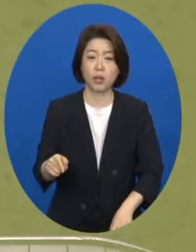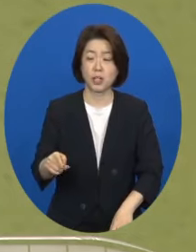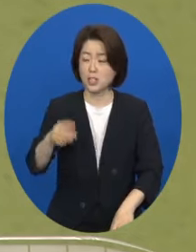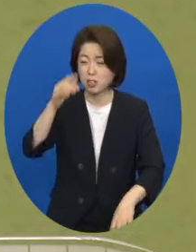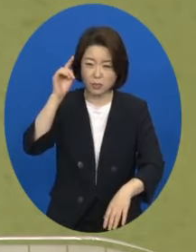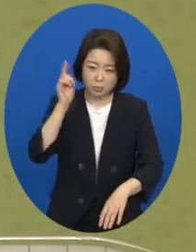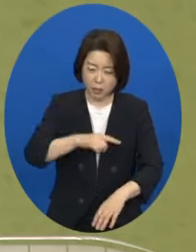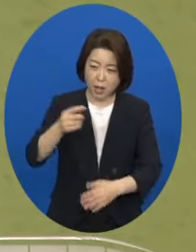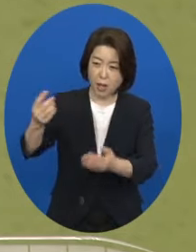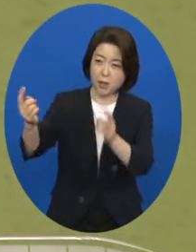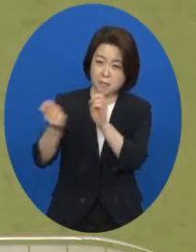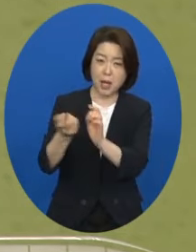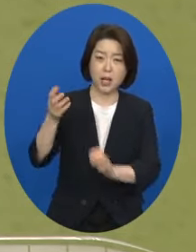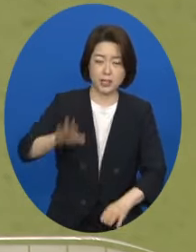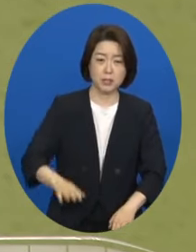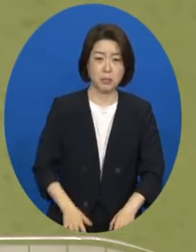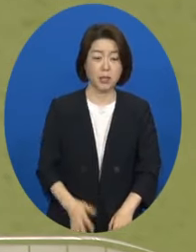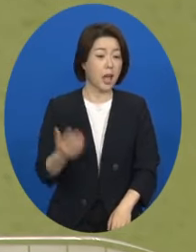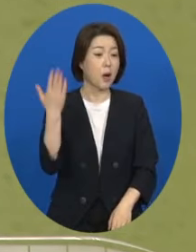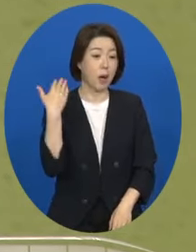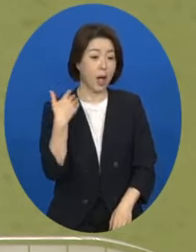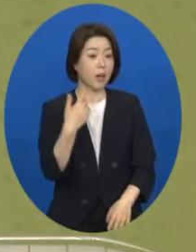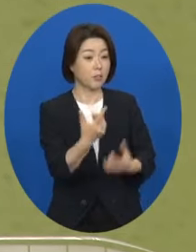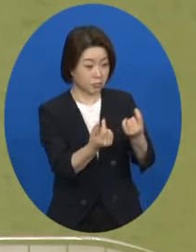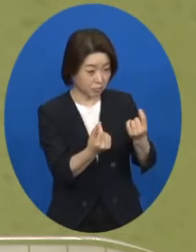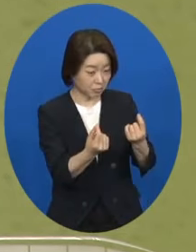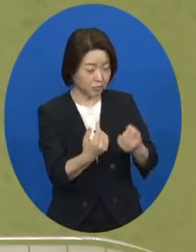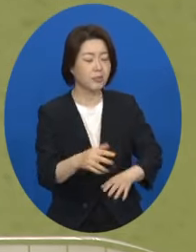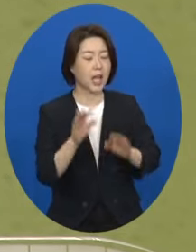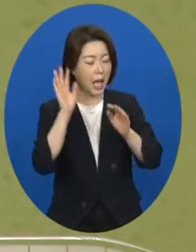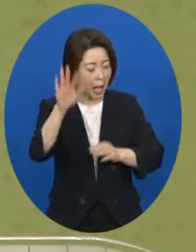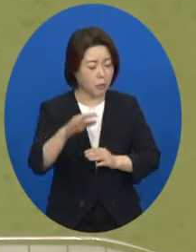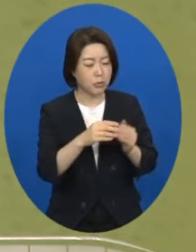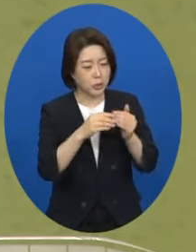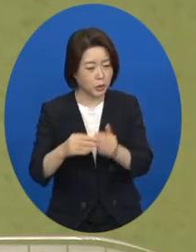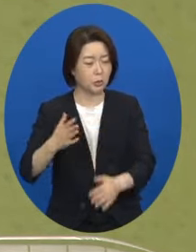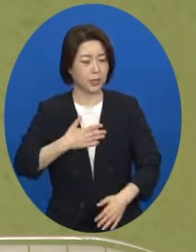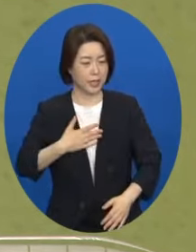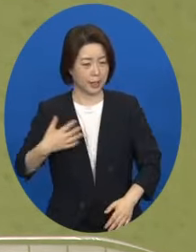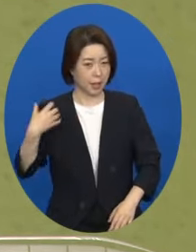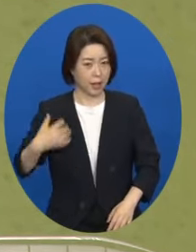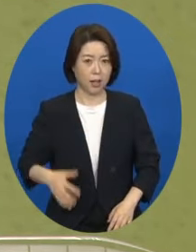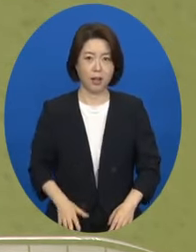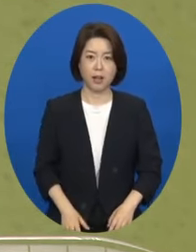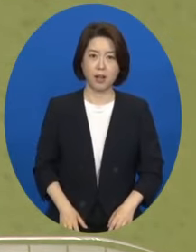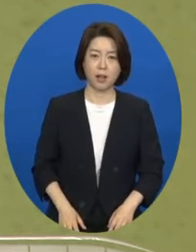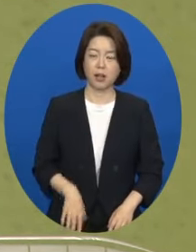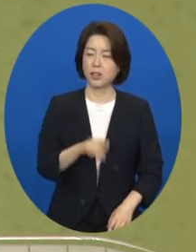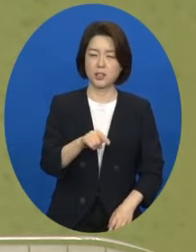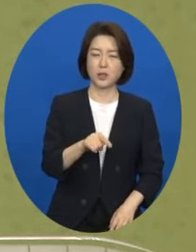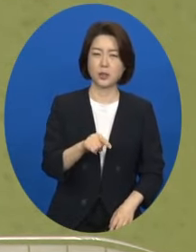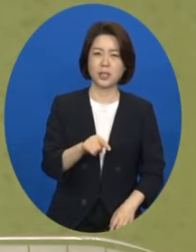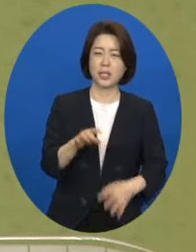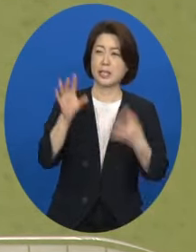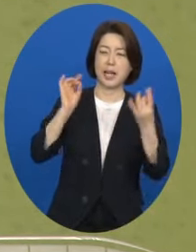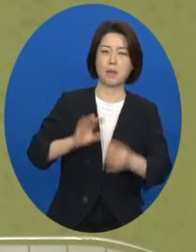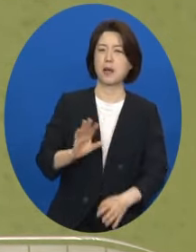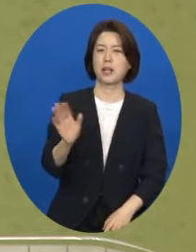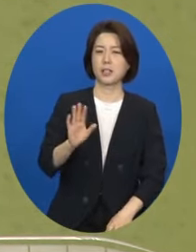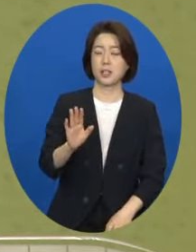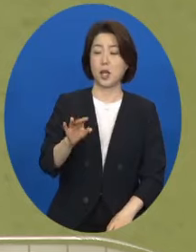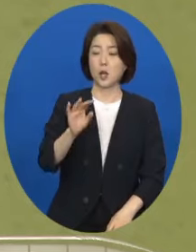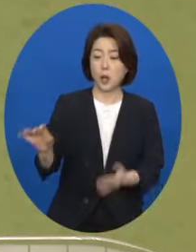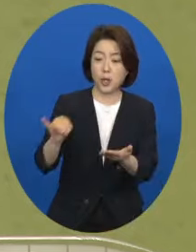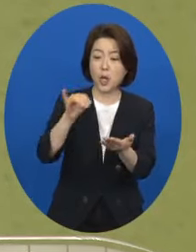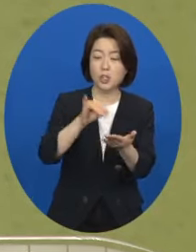그랬지만 내가 오늘부터 너를 인도할 거야 라고 인도해 주시는데 우리는 가만히 있어도 되는 게 아니에요. 여기에 어떤 것이 있었어요? 룻이.